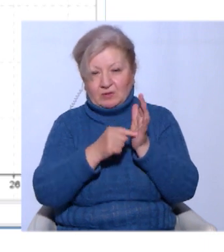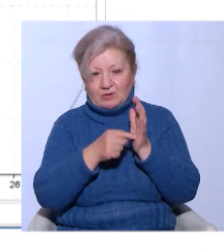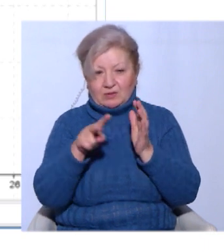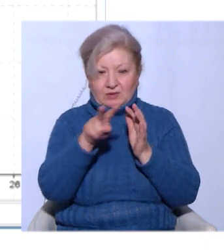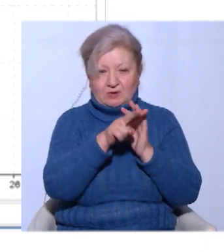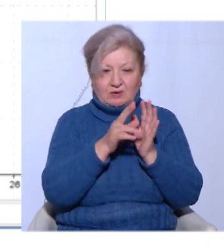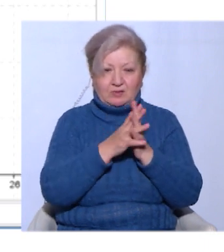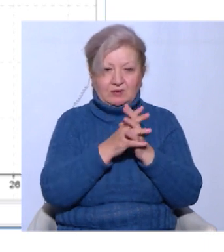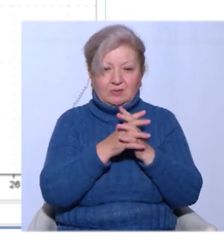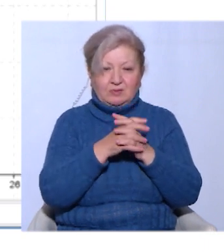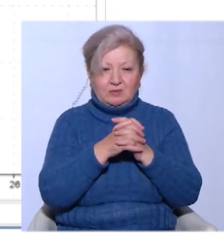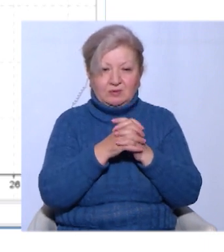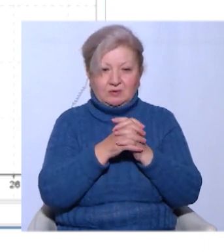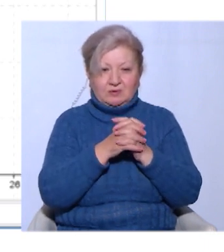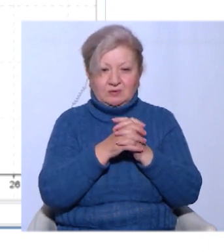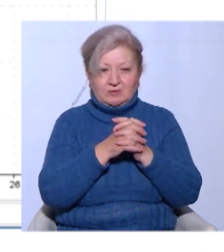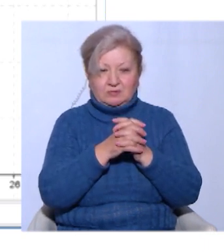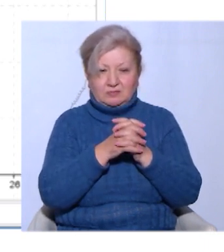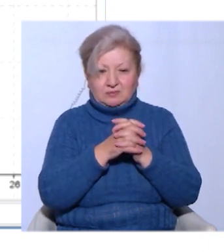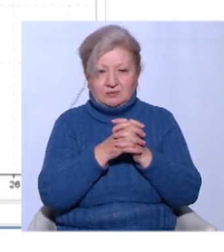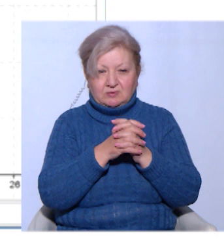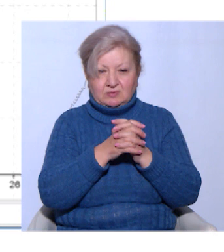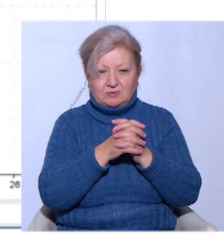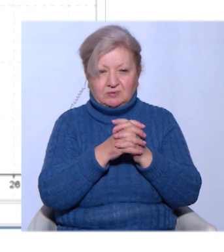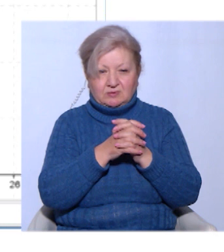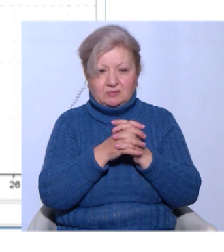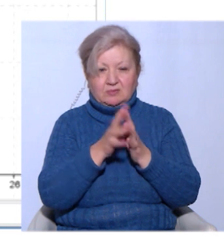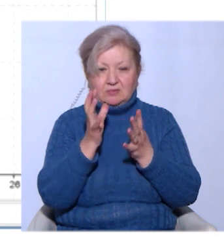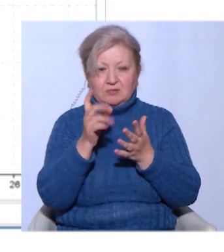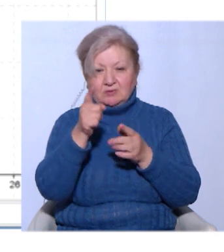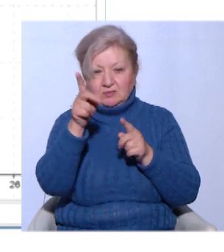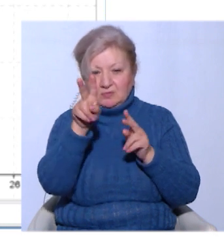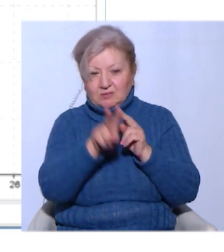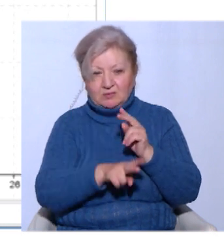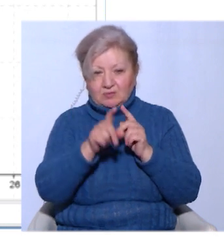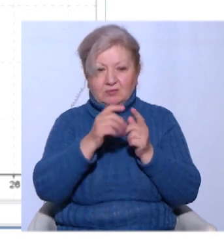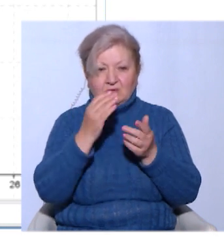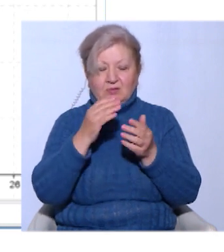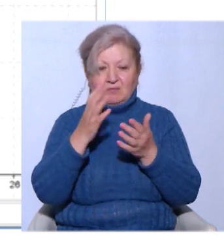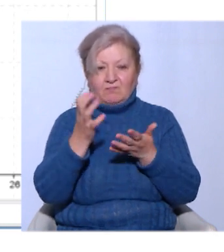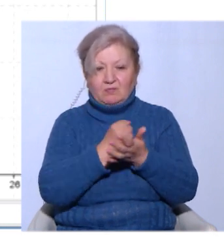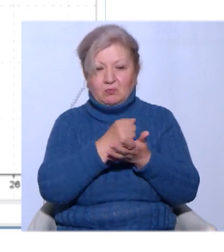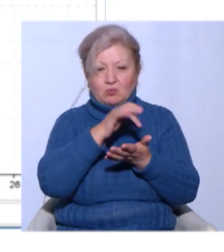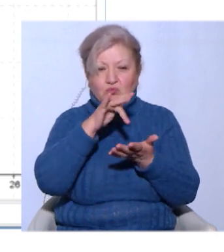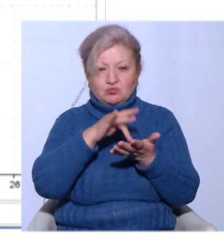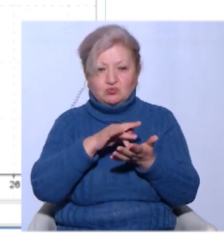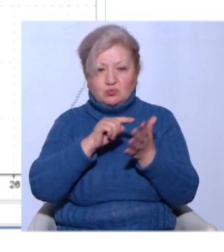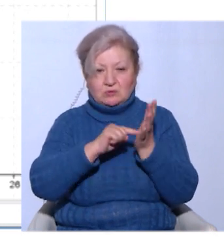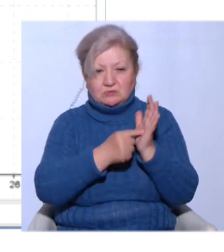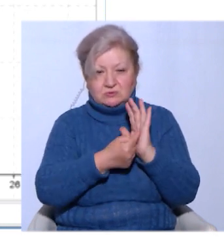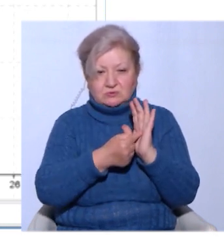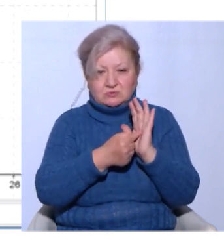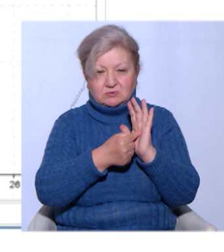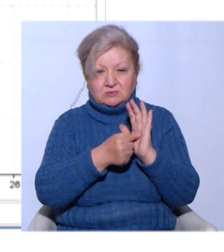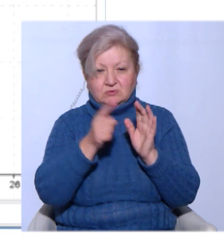წერტილიდან მეორე ვექტორის პარალელური. გადაკვეთაზე იპოვით ამ შუა